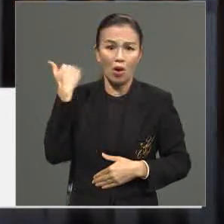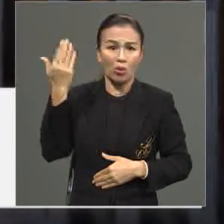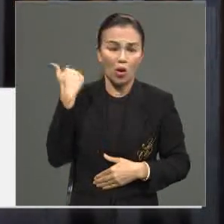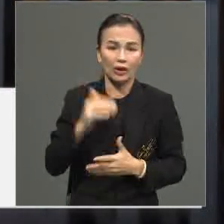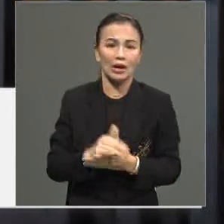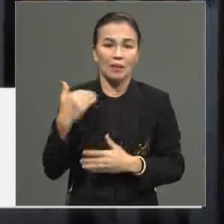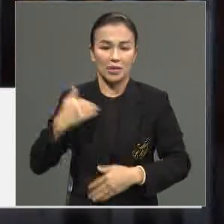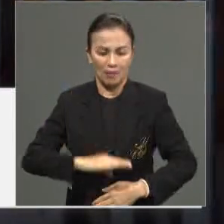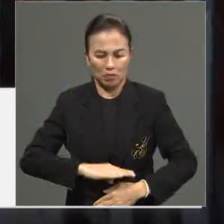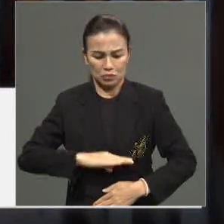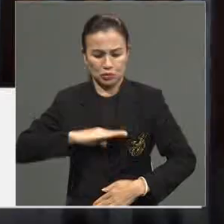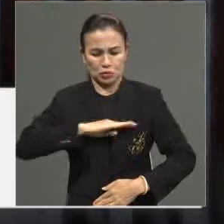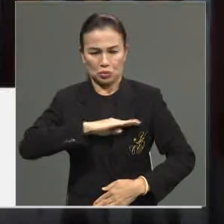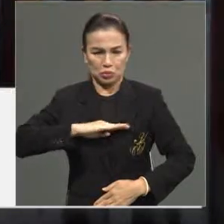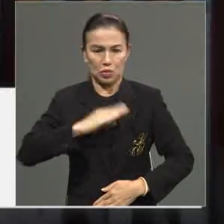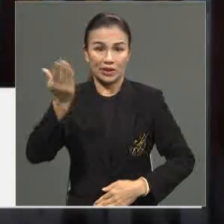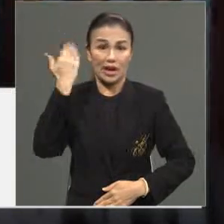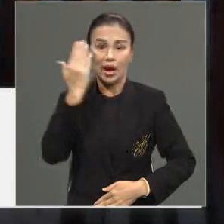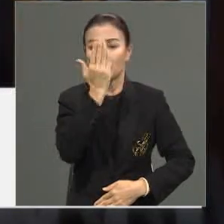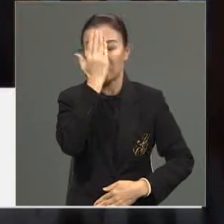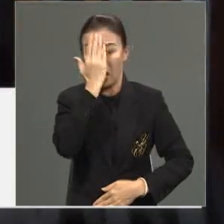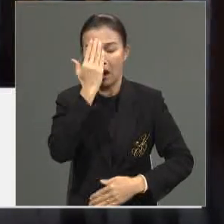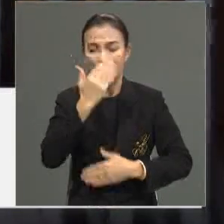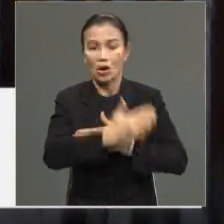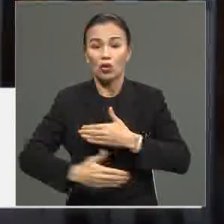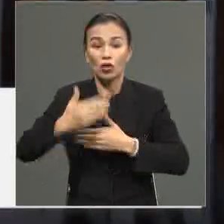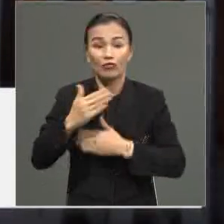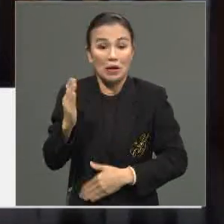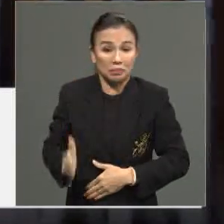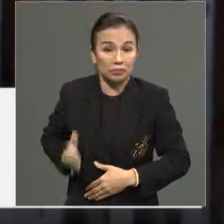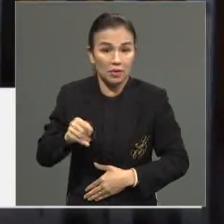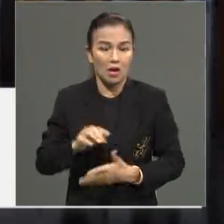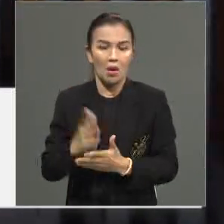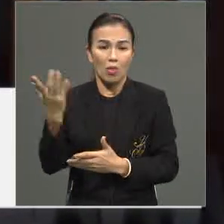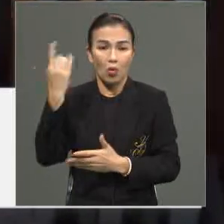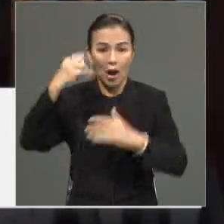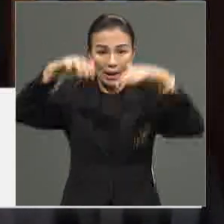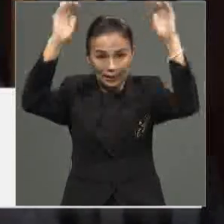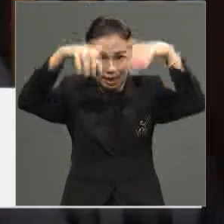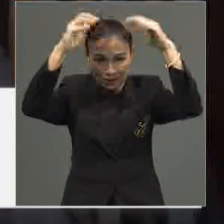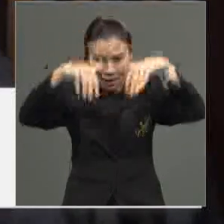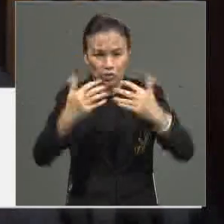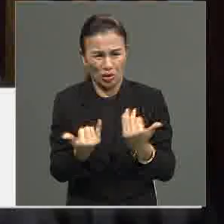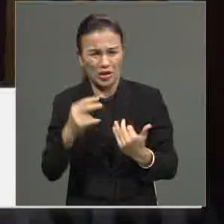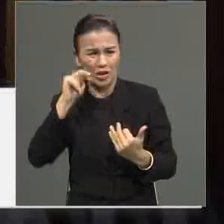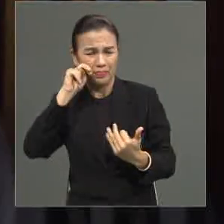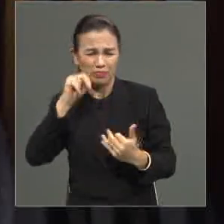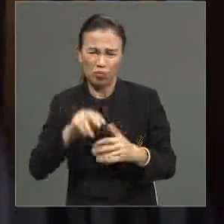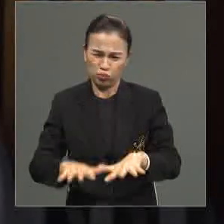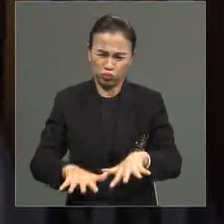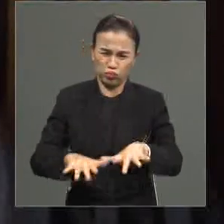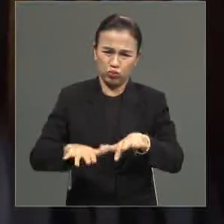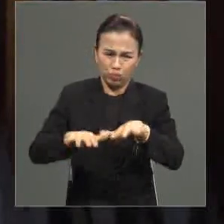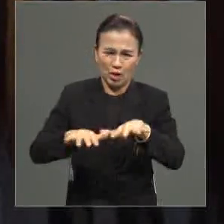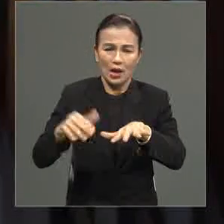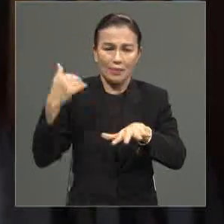ยหน้าอกไปอีกเลยนะก็ช่วงวันนี้2ถนนเมื่อวานก็ตกหนักแบบนี้ก็มีติดท่วมตอนนี้ก็ถนนสามัคคีก็ท่วม